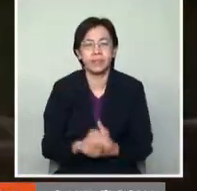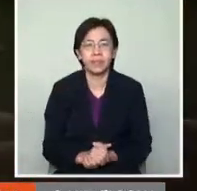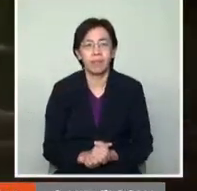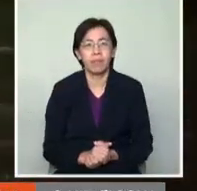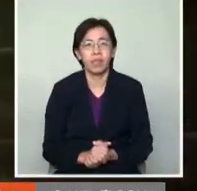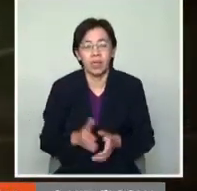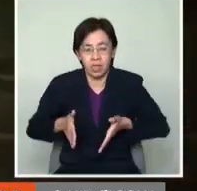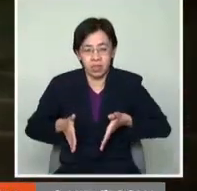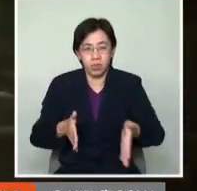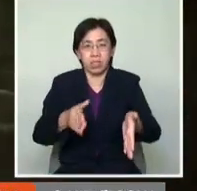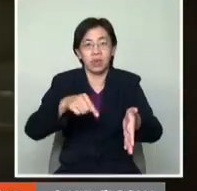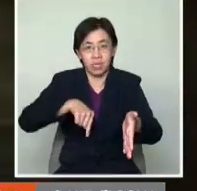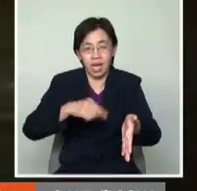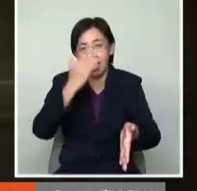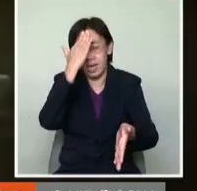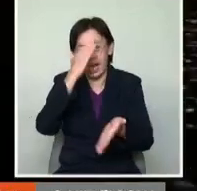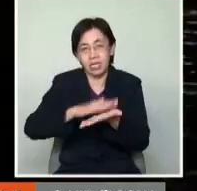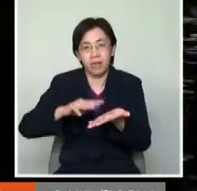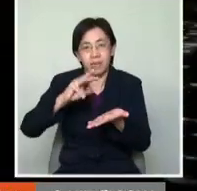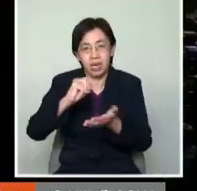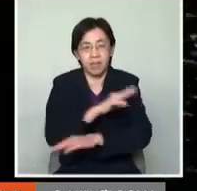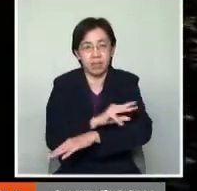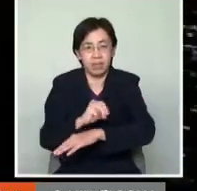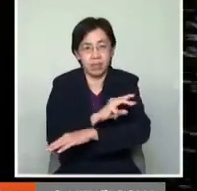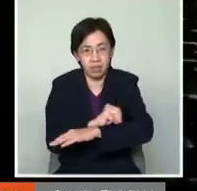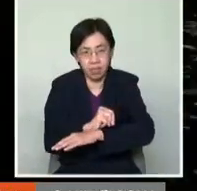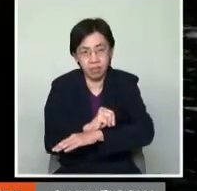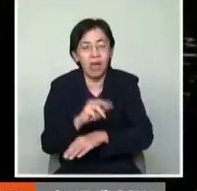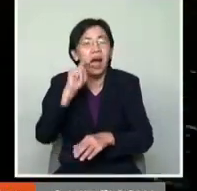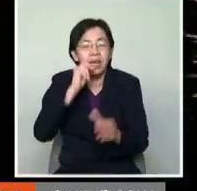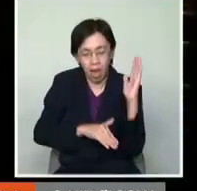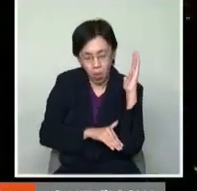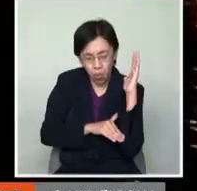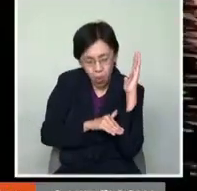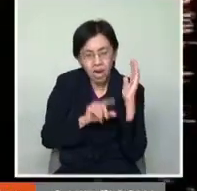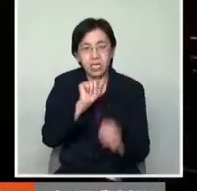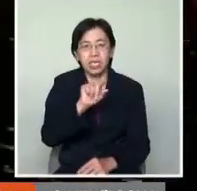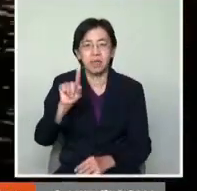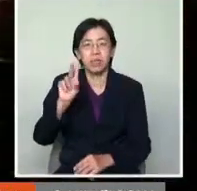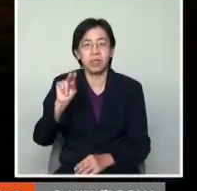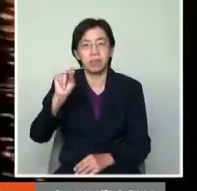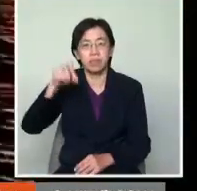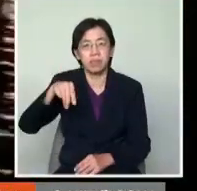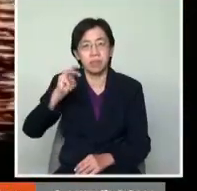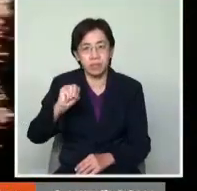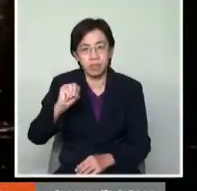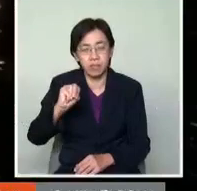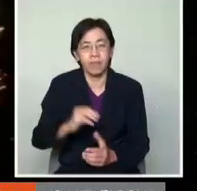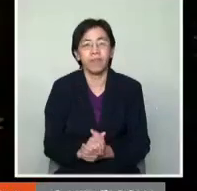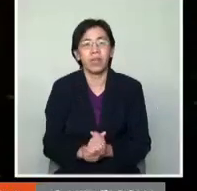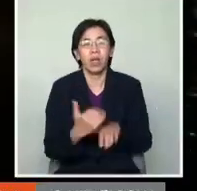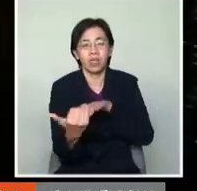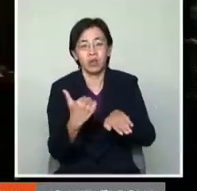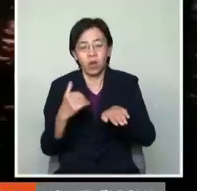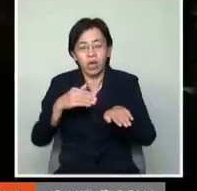ณถนนนครสวรรค์ฝั่งด้านหน้ามหาวิทยาลัยมหาสารคามระดับน้ำสูง 20-30 ซมและอุโมงค์ใต้ถนนท